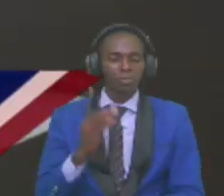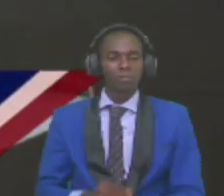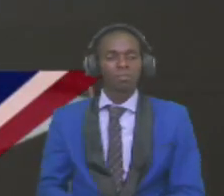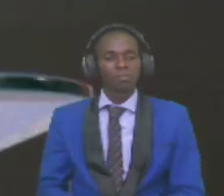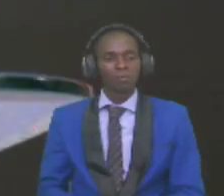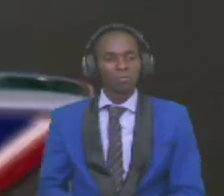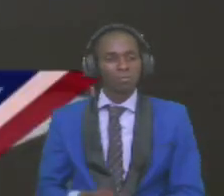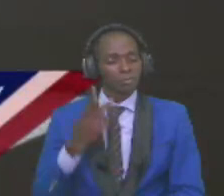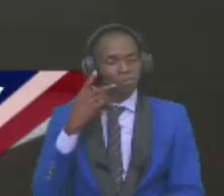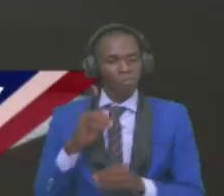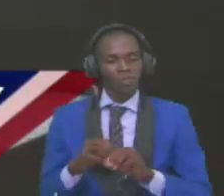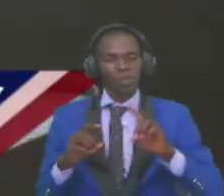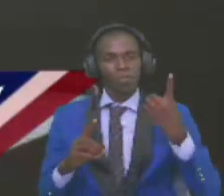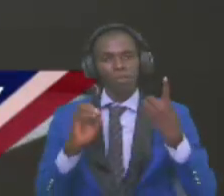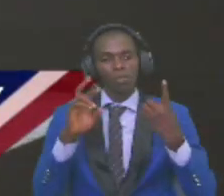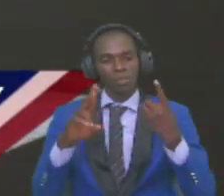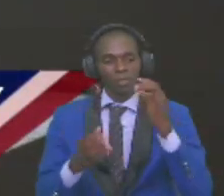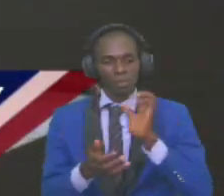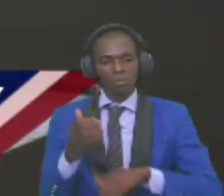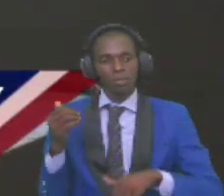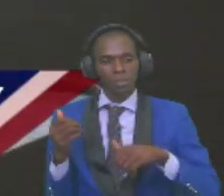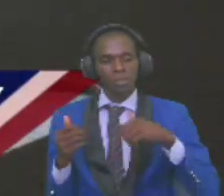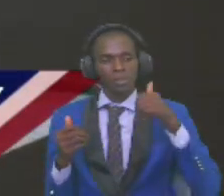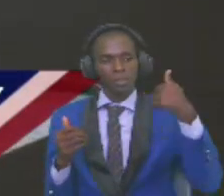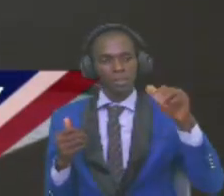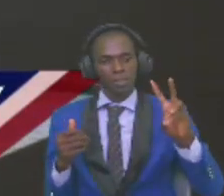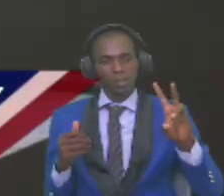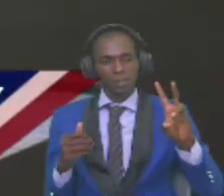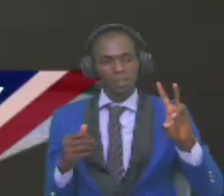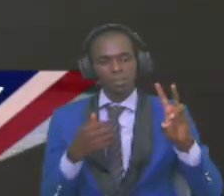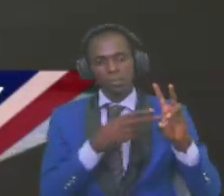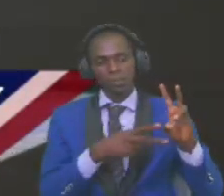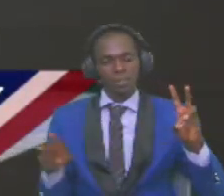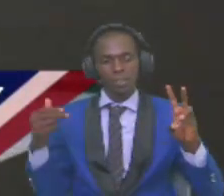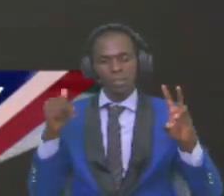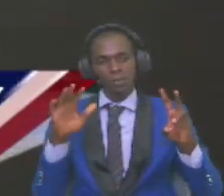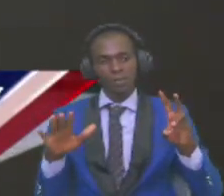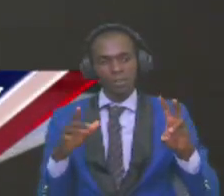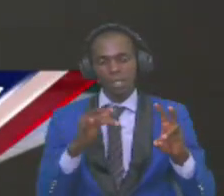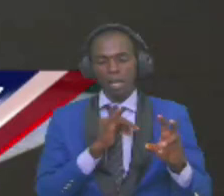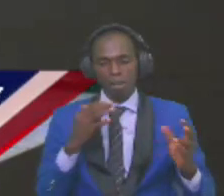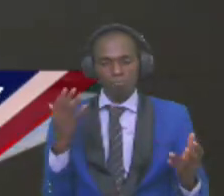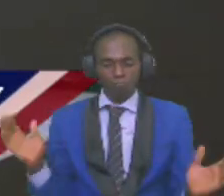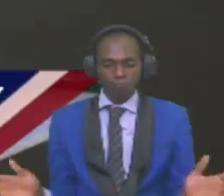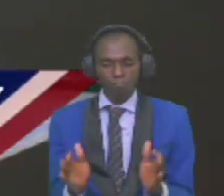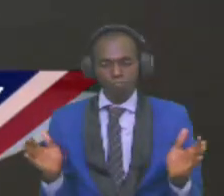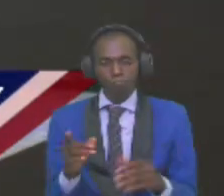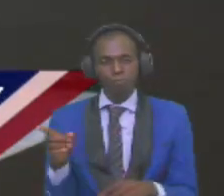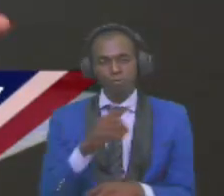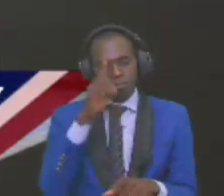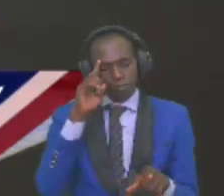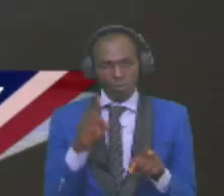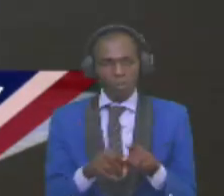premiers chrétiens 16 verset 15 1 pour une vo proment dation